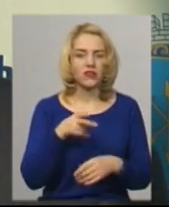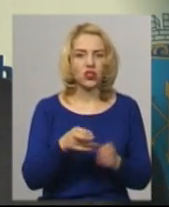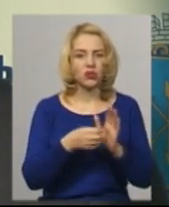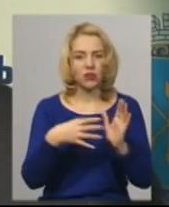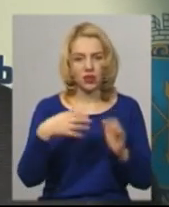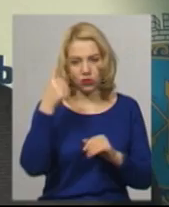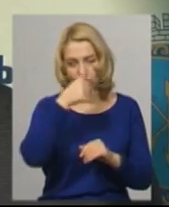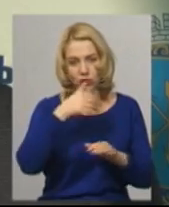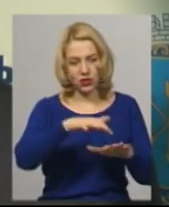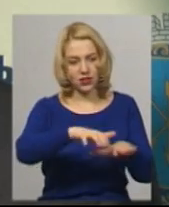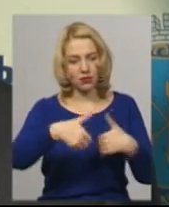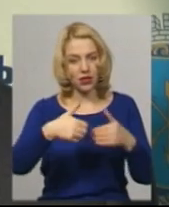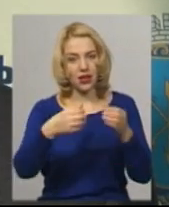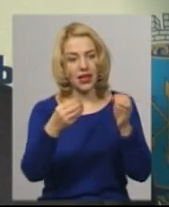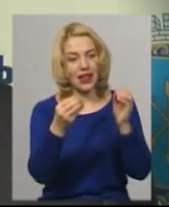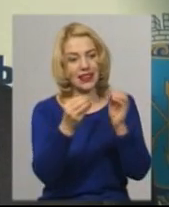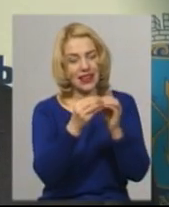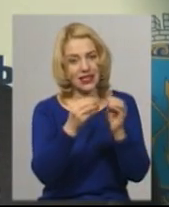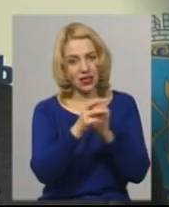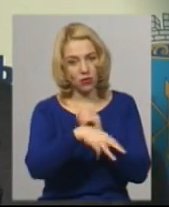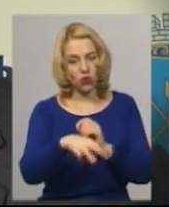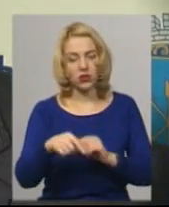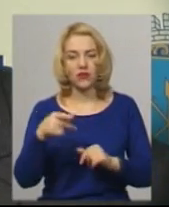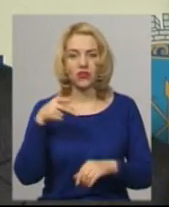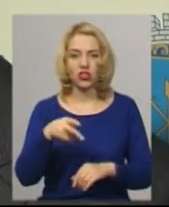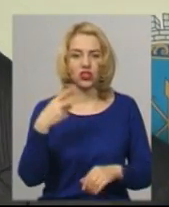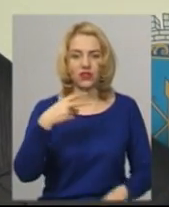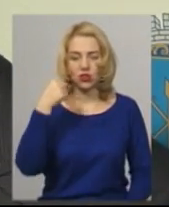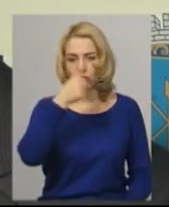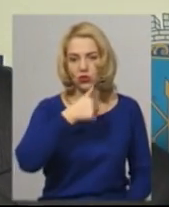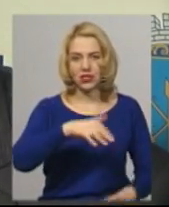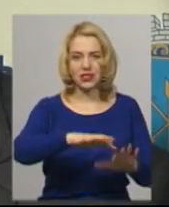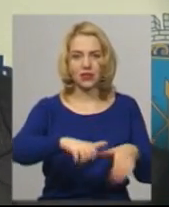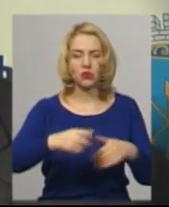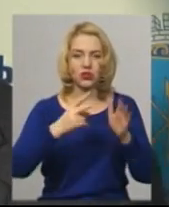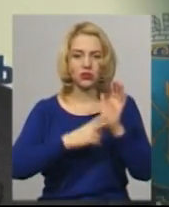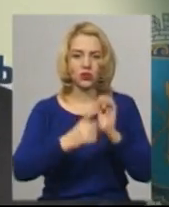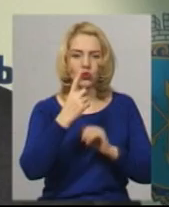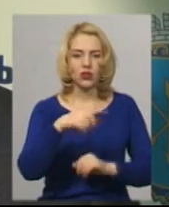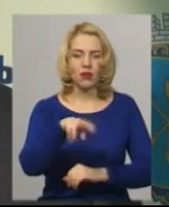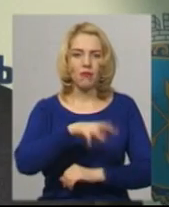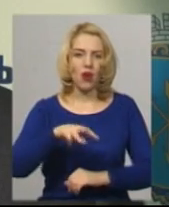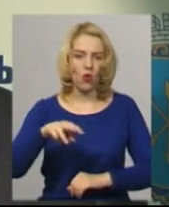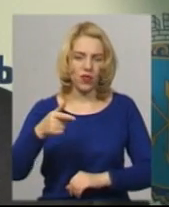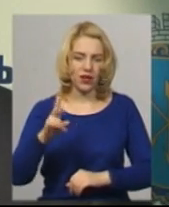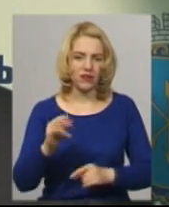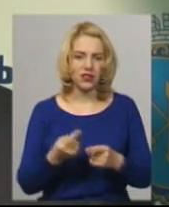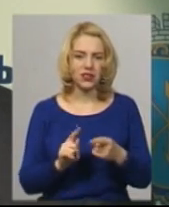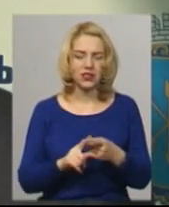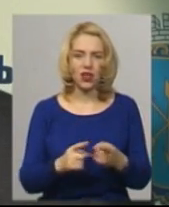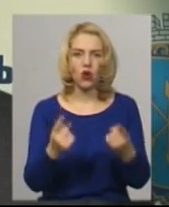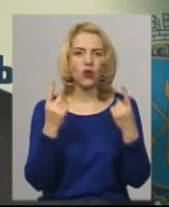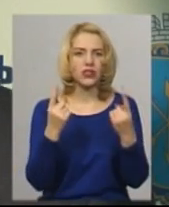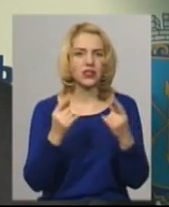році її забрали 10 мільйонів, в 2020 році її заберуть 71 мільйон гривень. Це один з найбільших ростів по